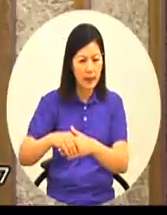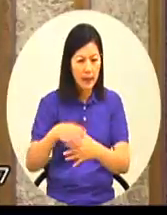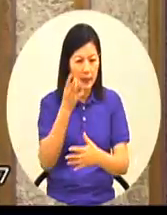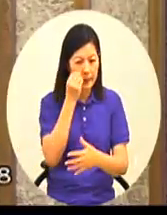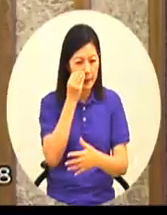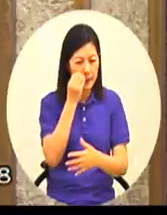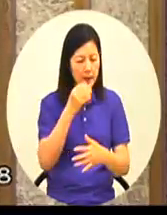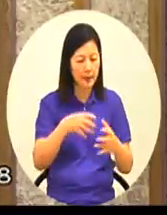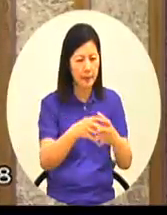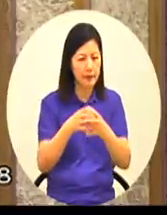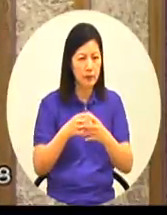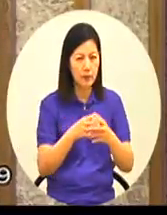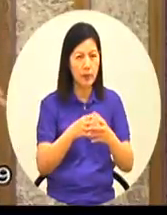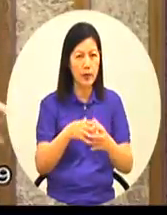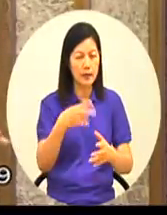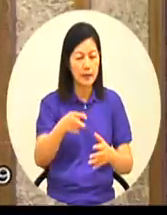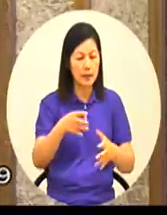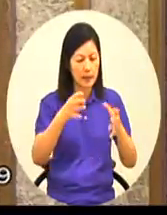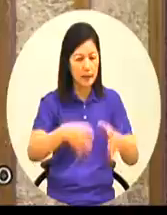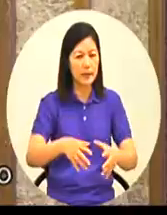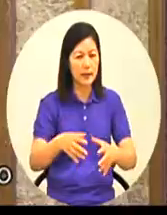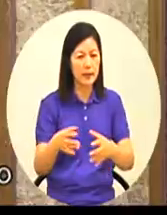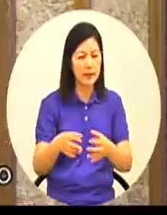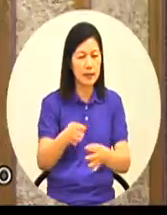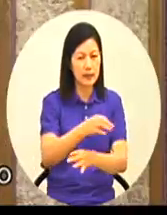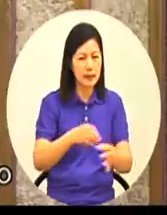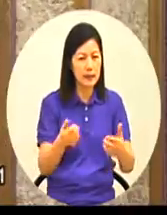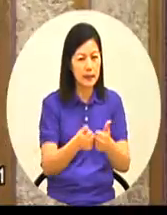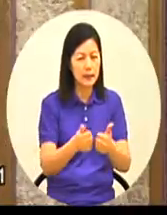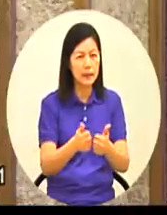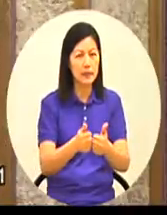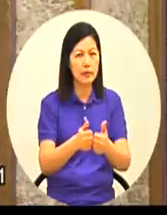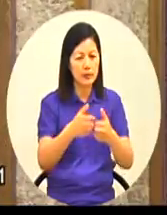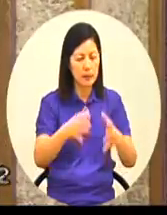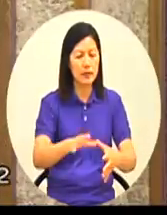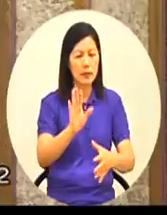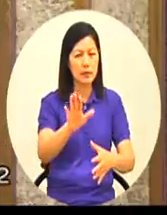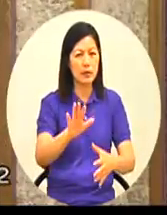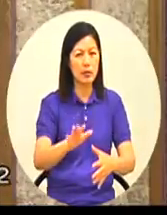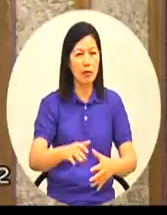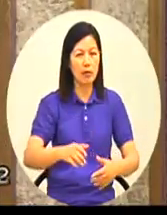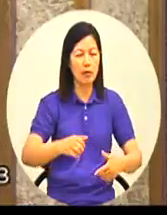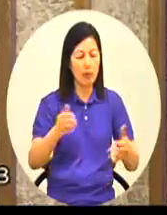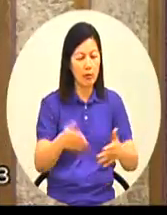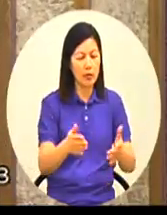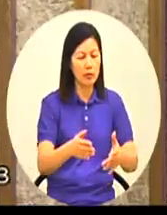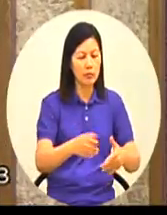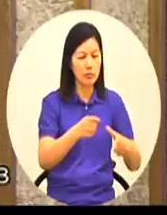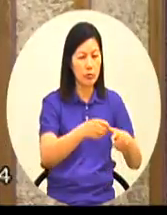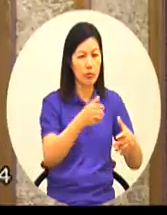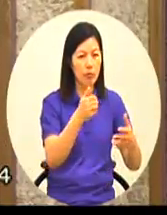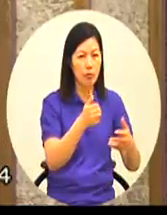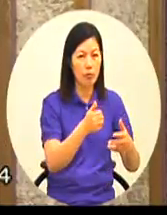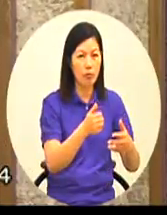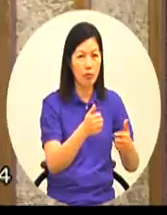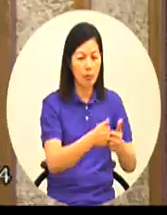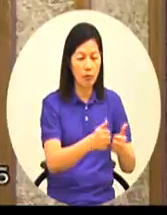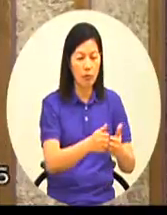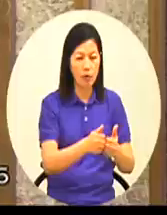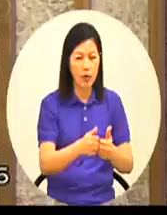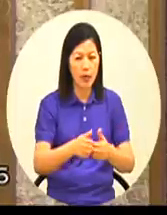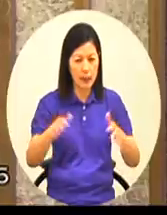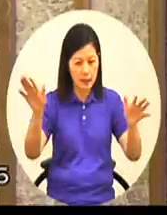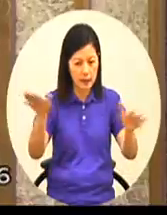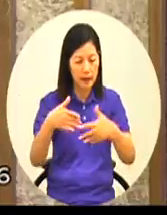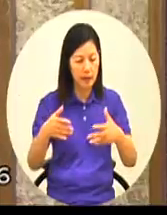商业界，那我们也在这边帮他们办了一个洽商会，包括把我们的相关的建筑工会、不动产工会的相关的会员请来跟他们做一个对